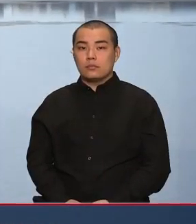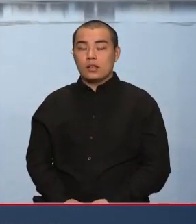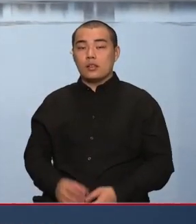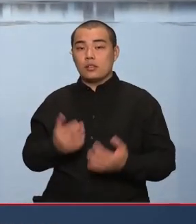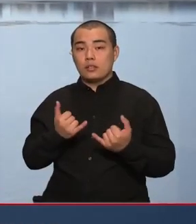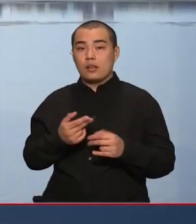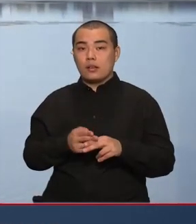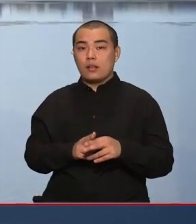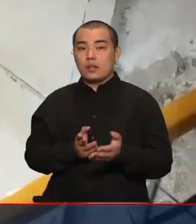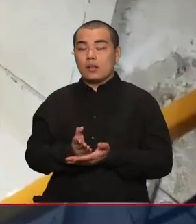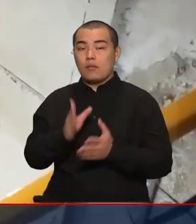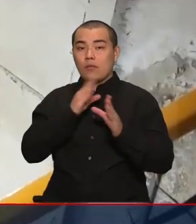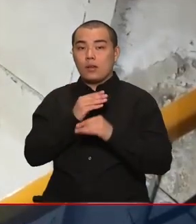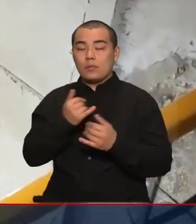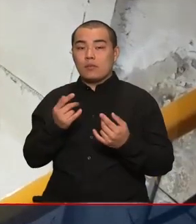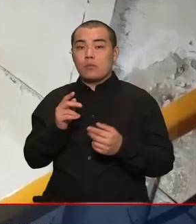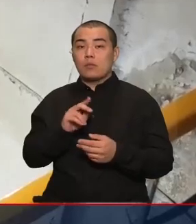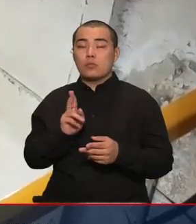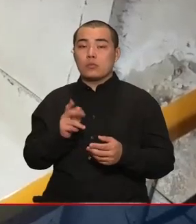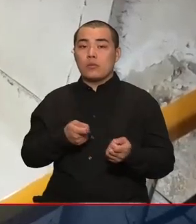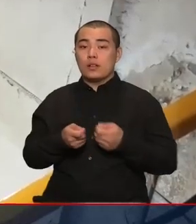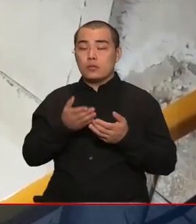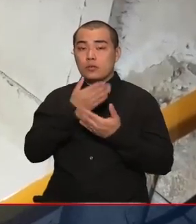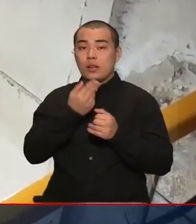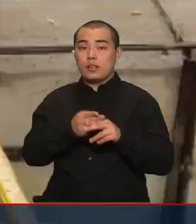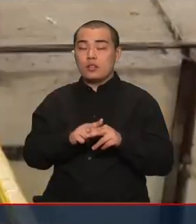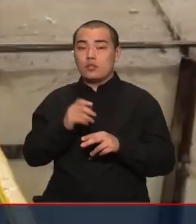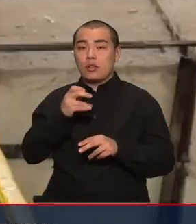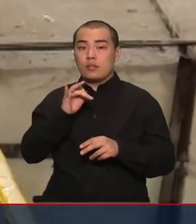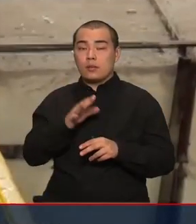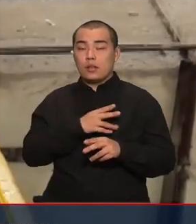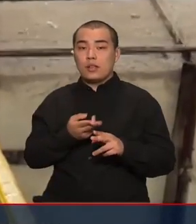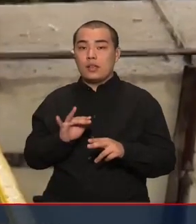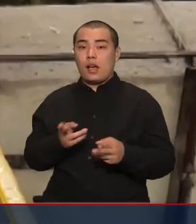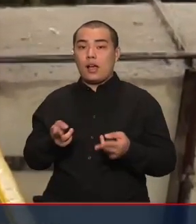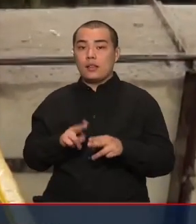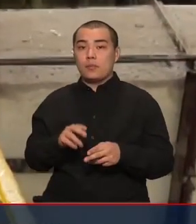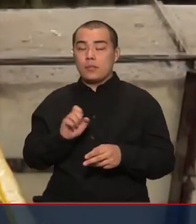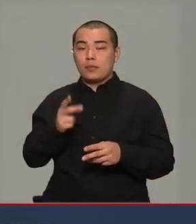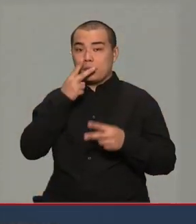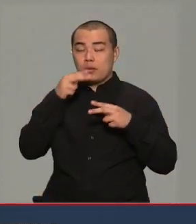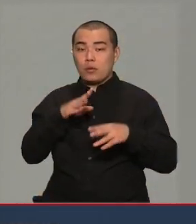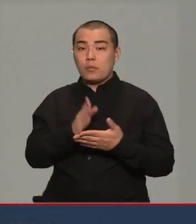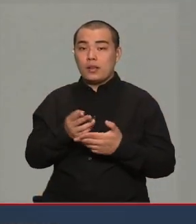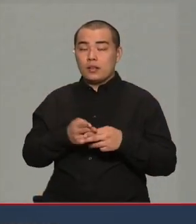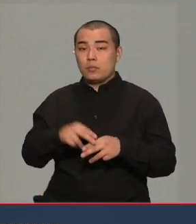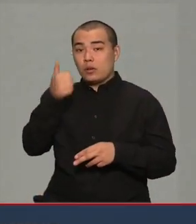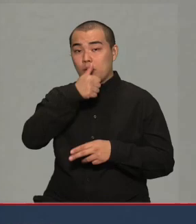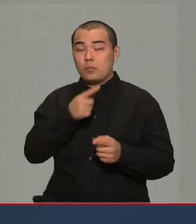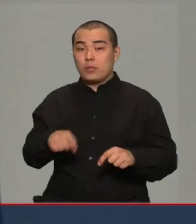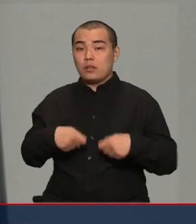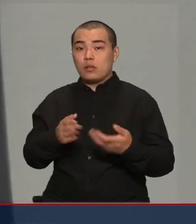Сейчас у стратегического объекта нет владельца. Долгое время он находился в частных руках и остался, как говорится, без присмотра. В этом году должен